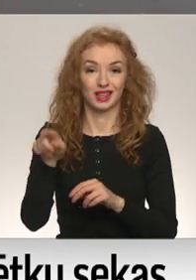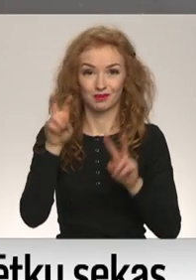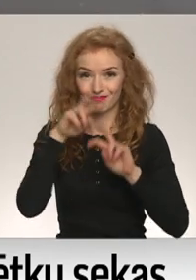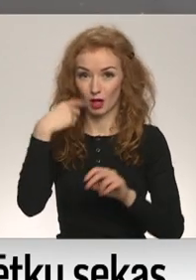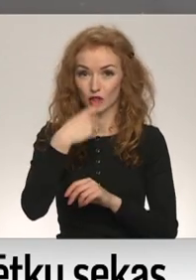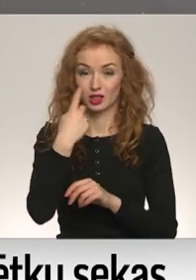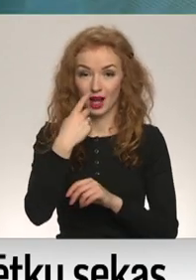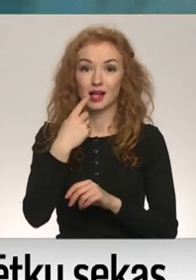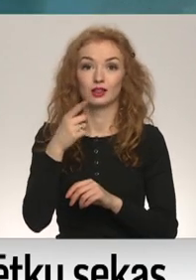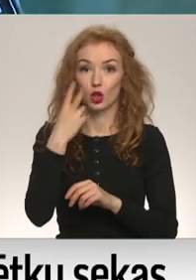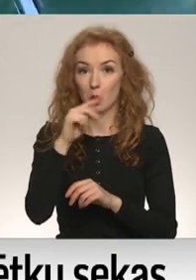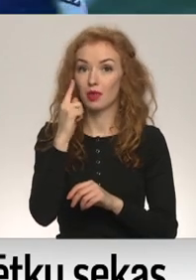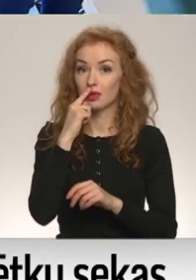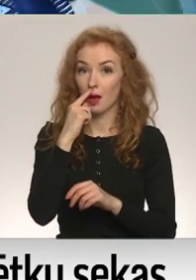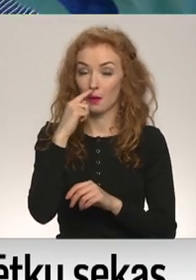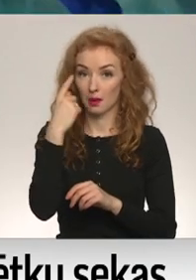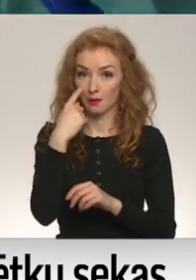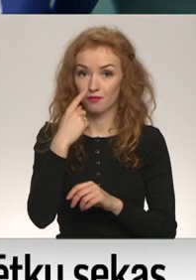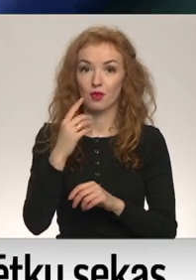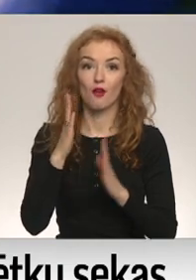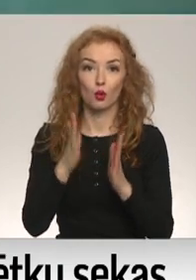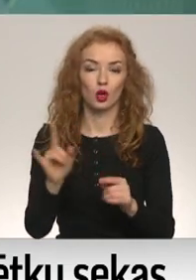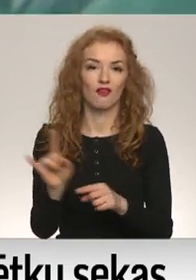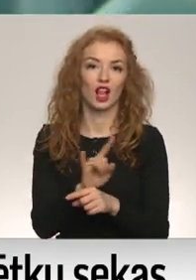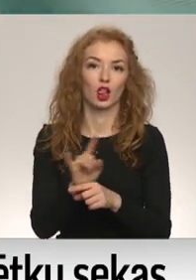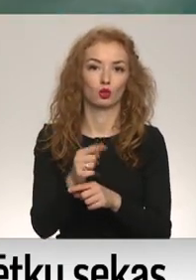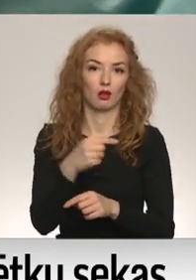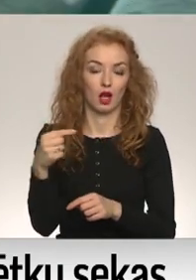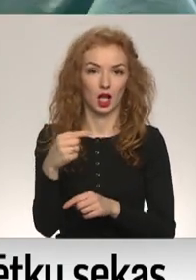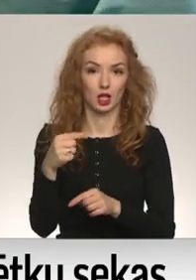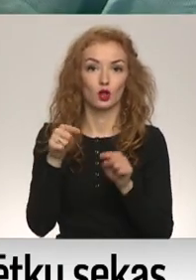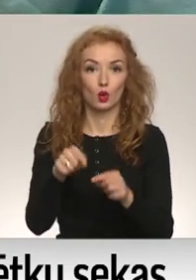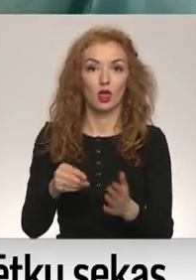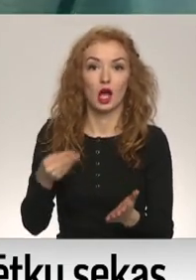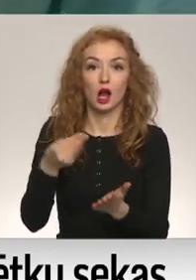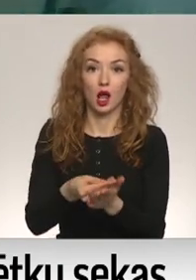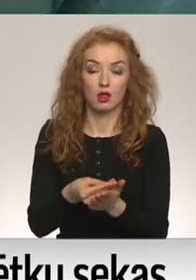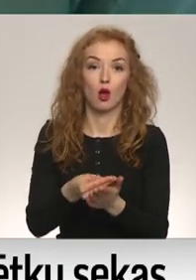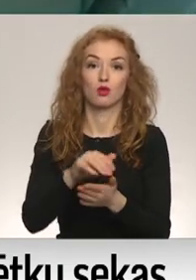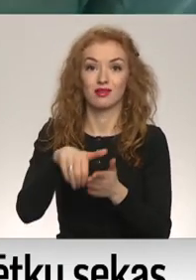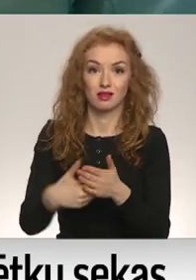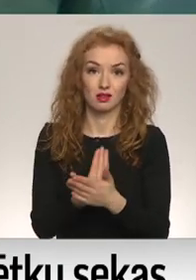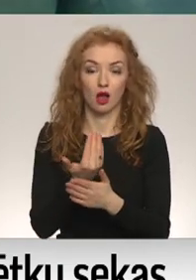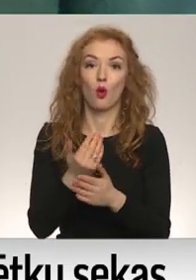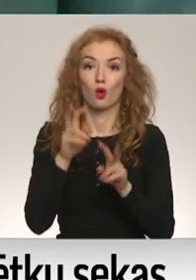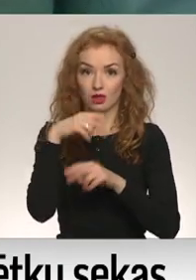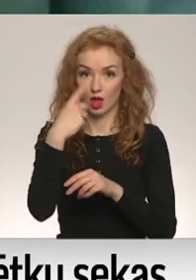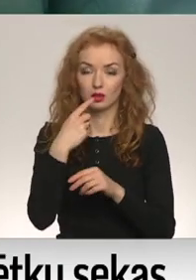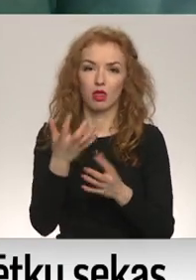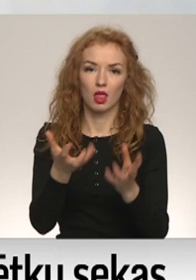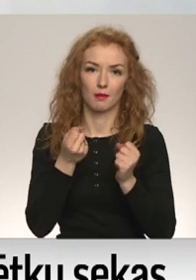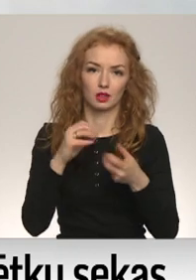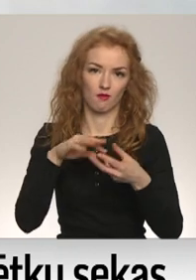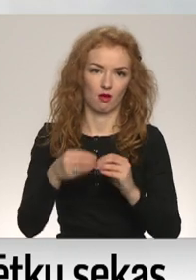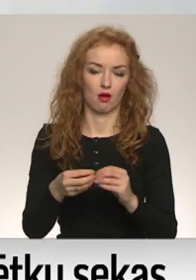kuros paraugs ņems no deguna gļotādes, var būt viltus negatīvi. To iegādājoties jaunus testus soliņiem.